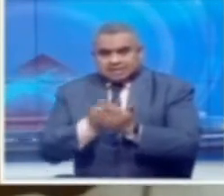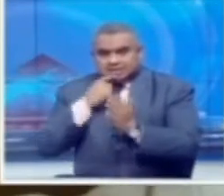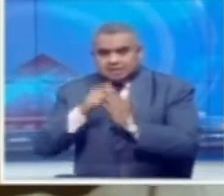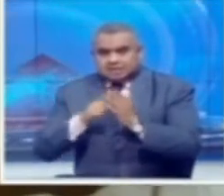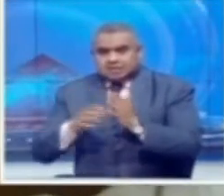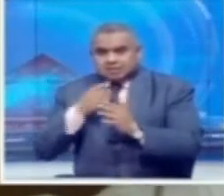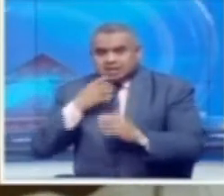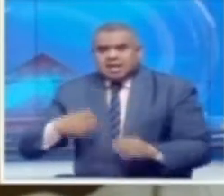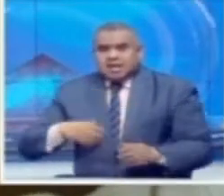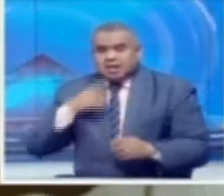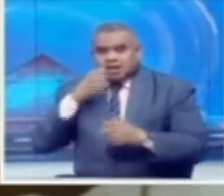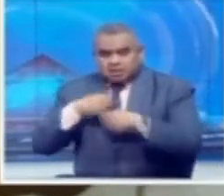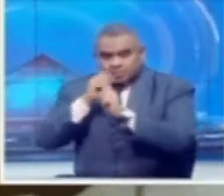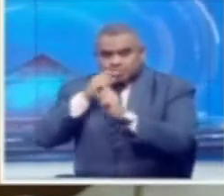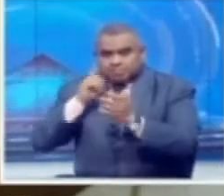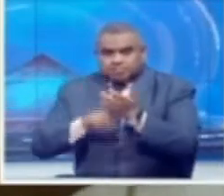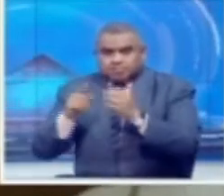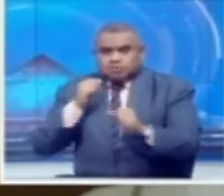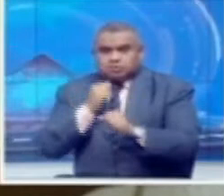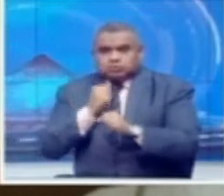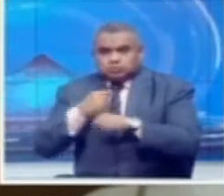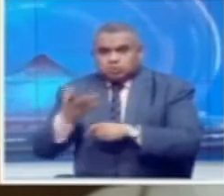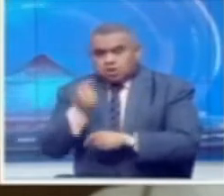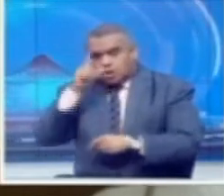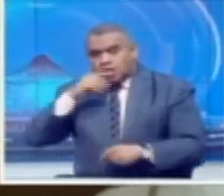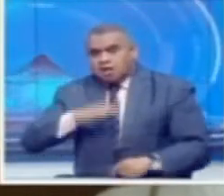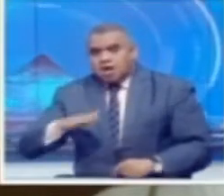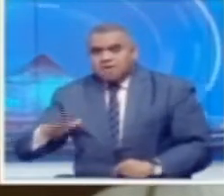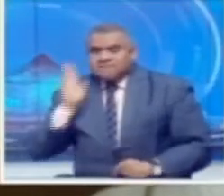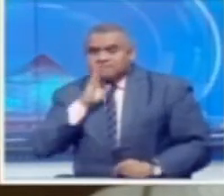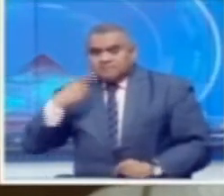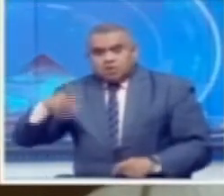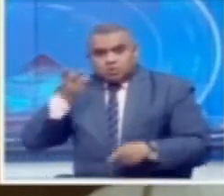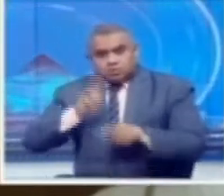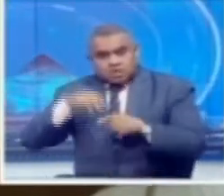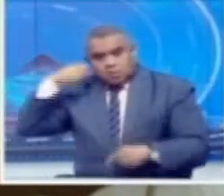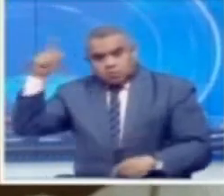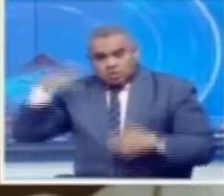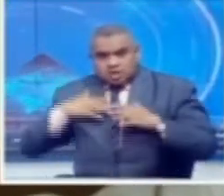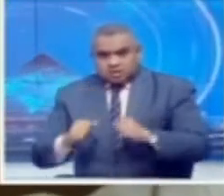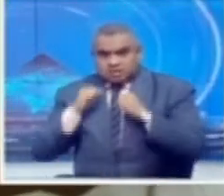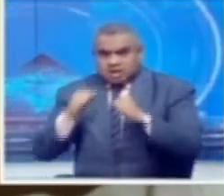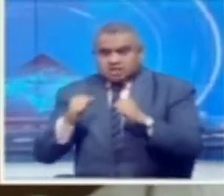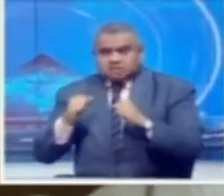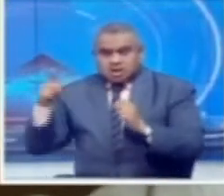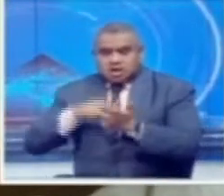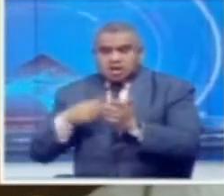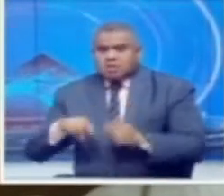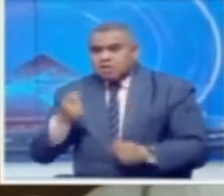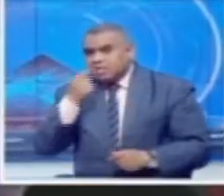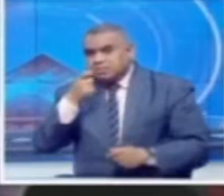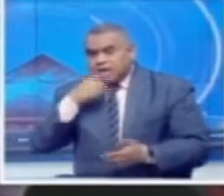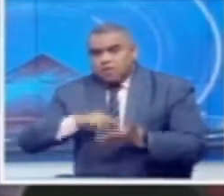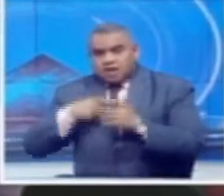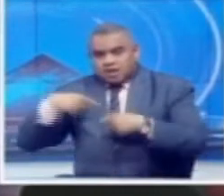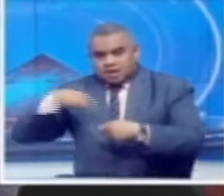العلاج البيولوجي، والعلاج البيولوجي بيستخدم حاليا للأطفال، والحقيقة بنشكر وزارة الصحة لأنها قدرت أنها تبقى توفره كعلاج للأطفال.